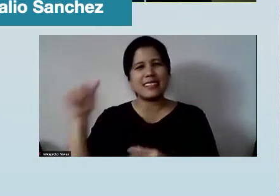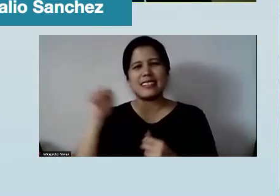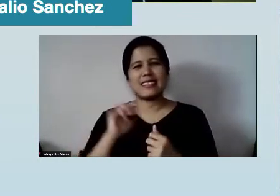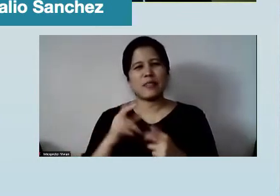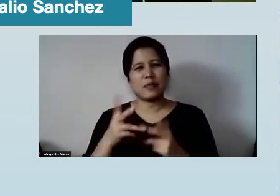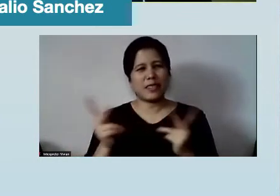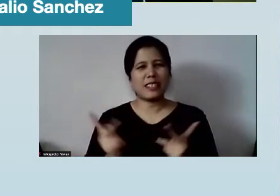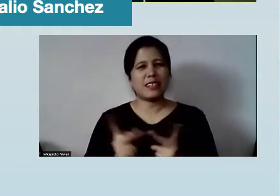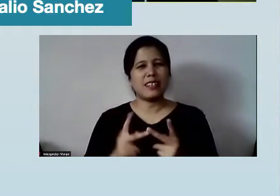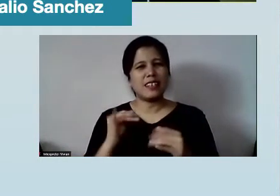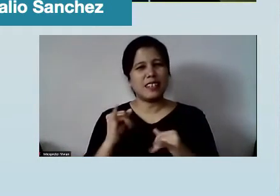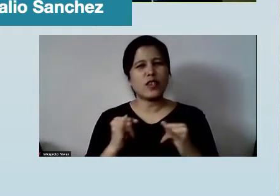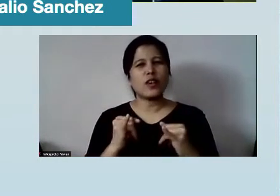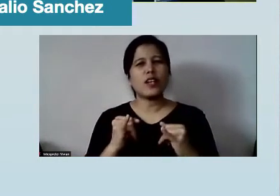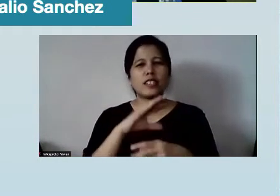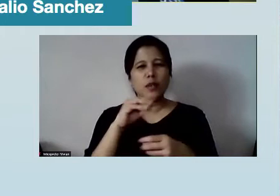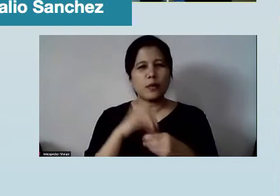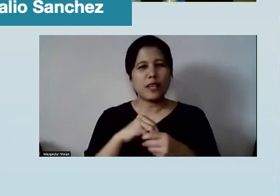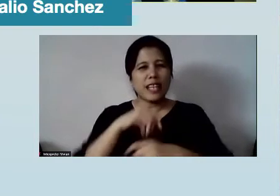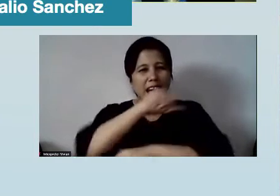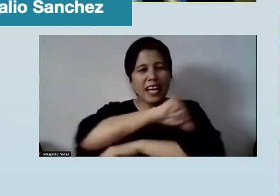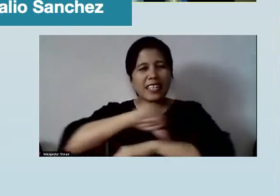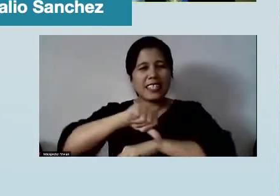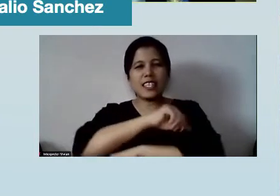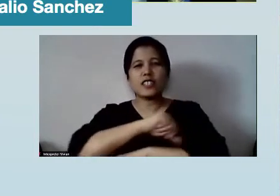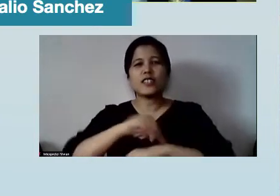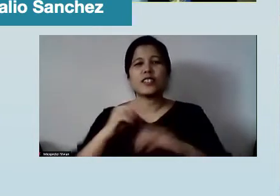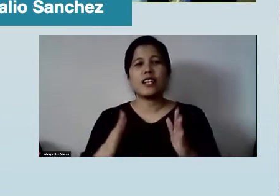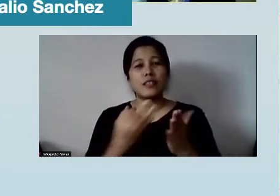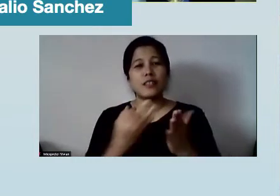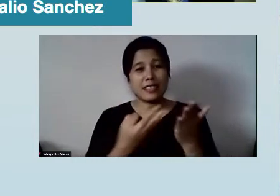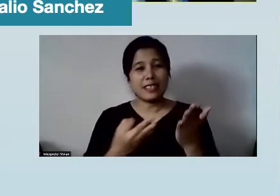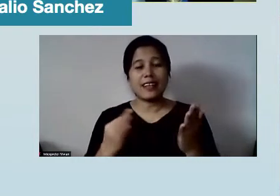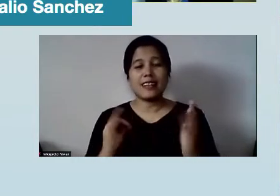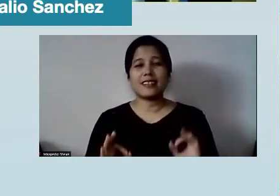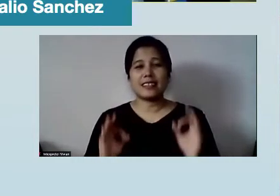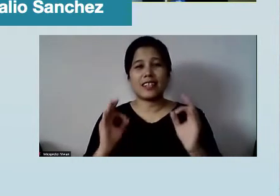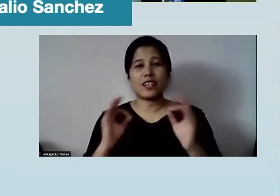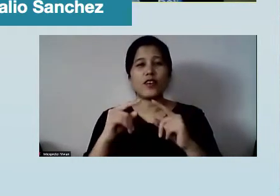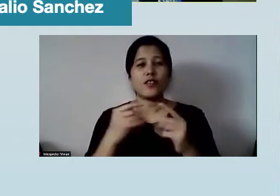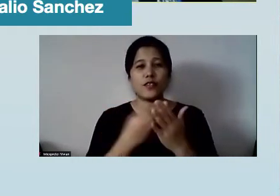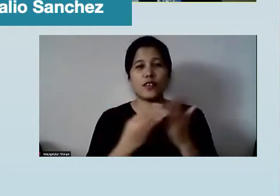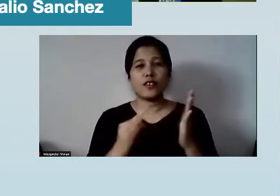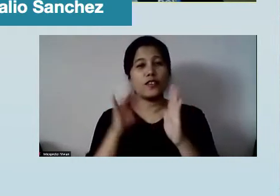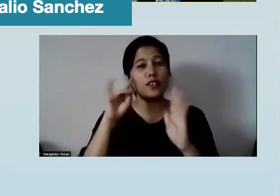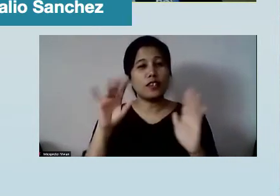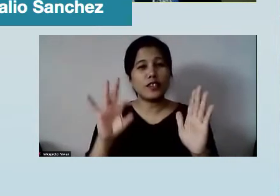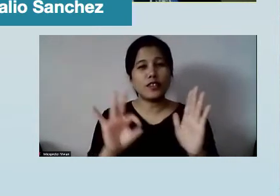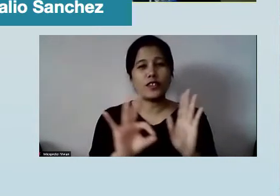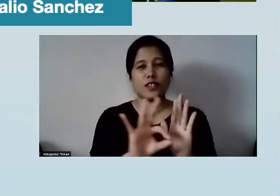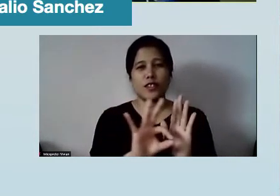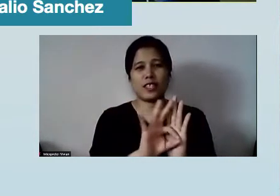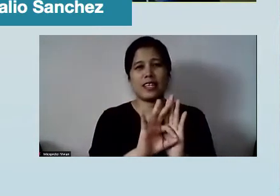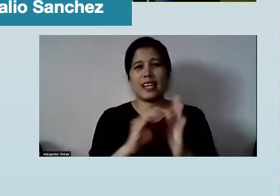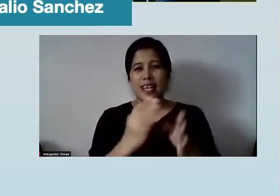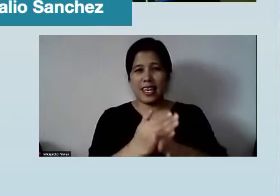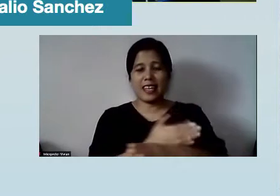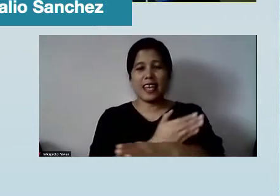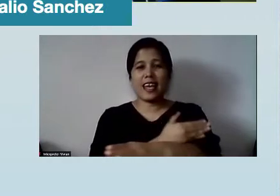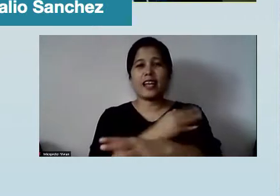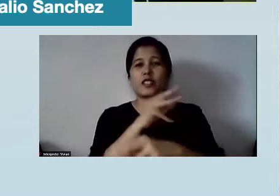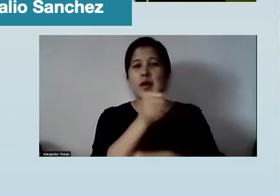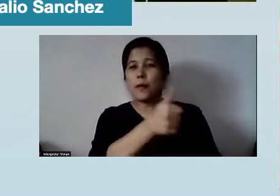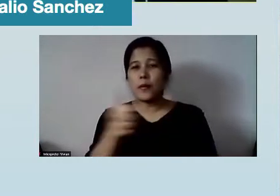and incorporate architectural facilities or structural features to enhance the mobility of persons with